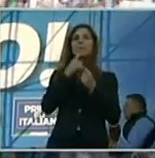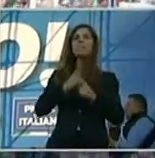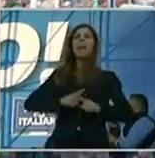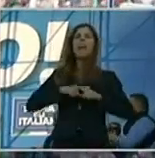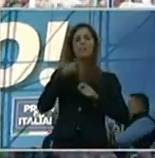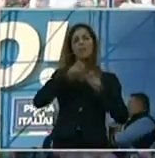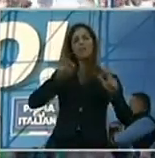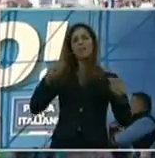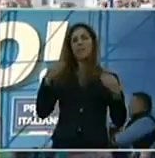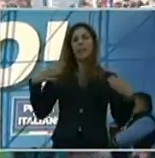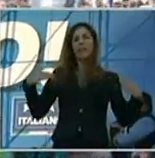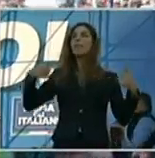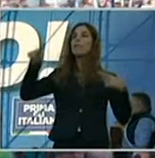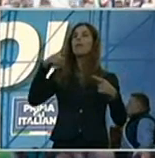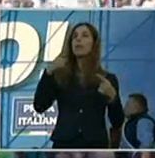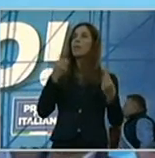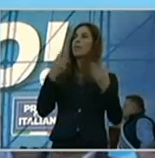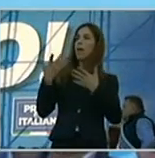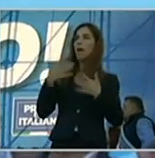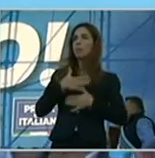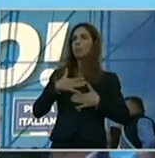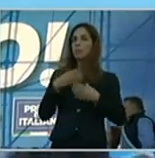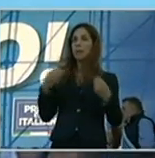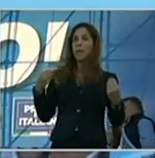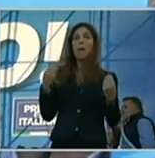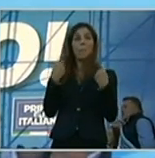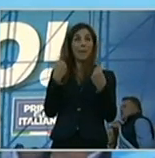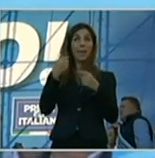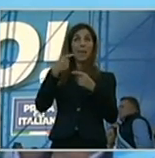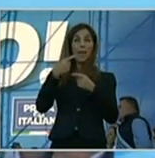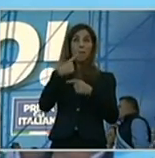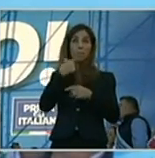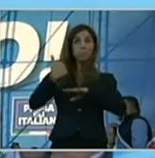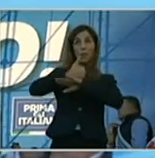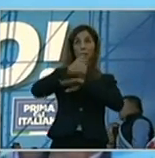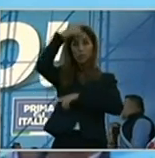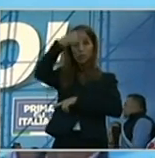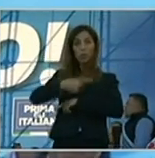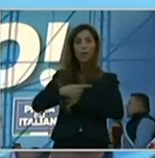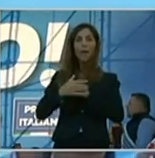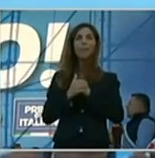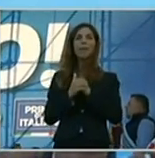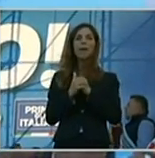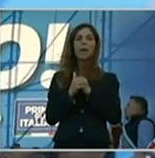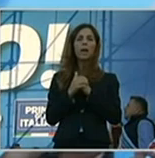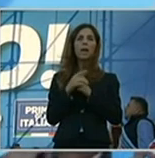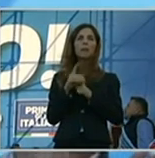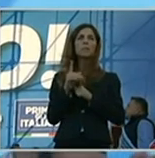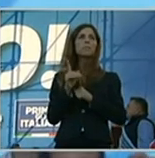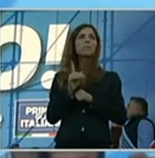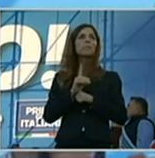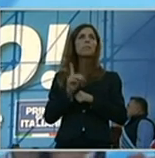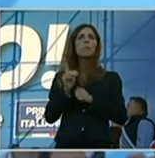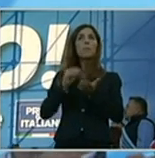tanti. Vi dico grazie perché i protagonisti di questa giornata non sono